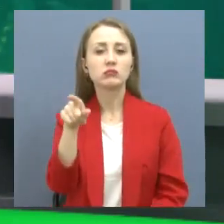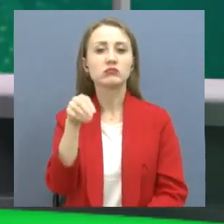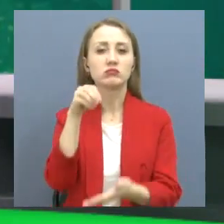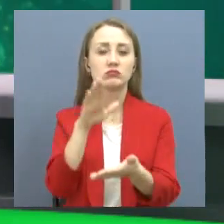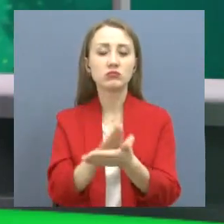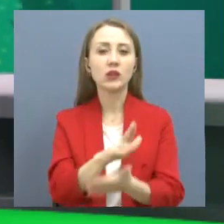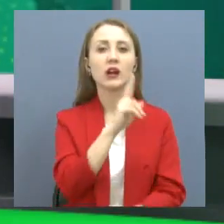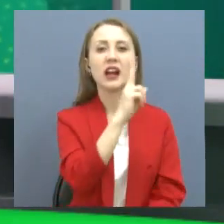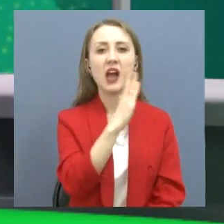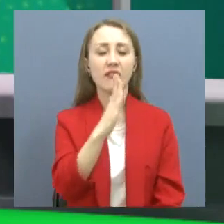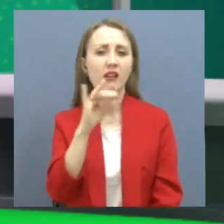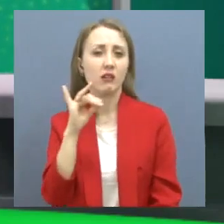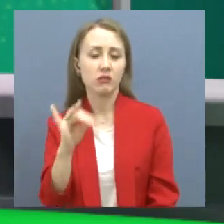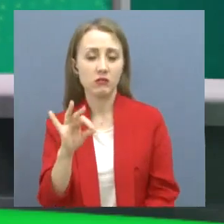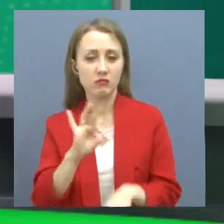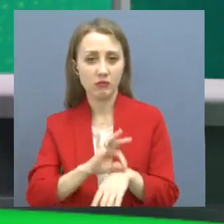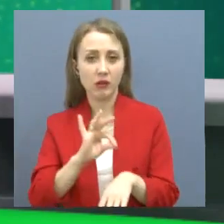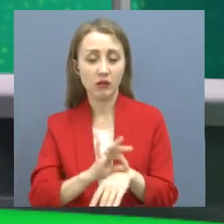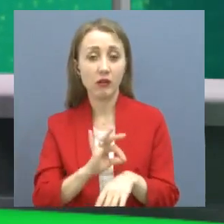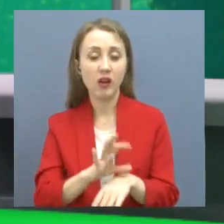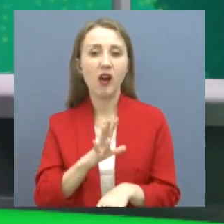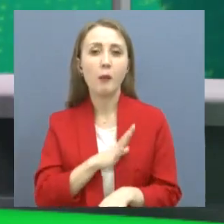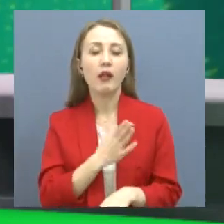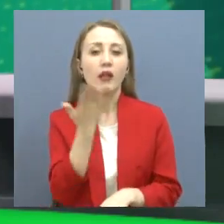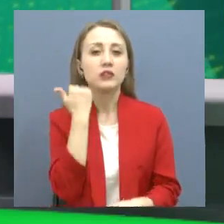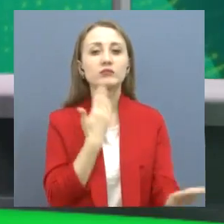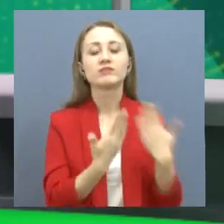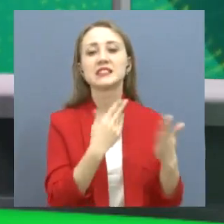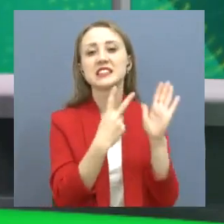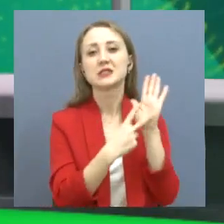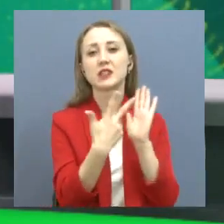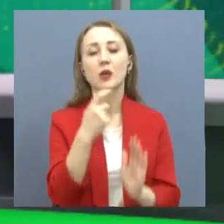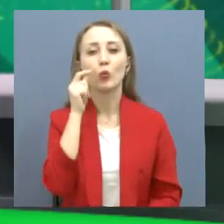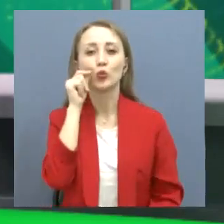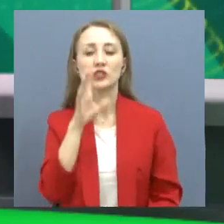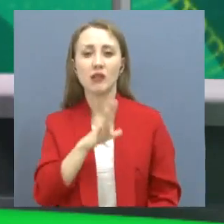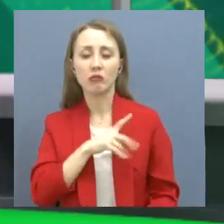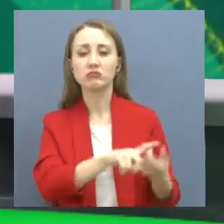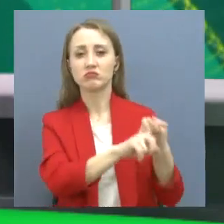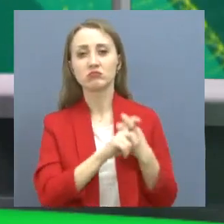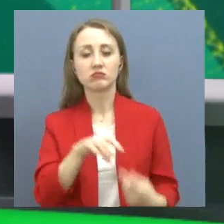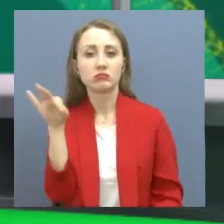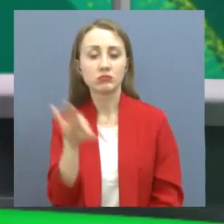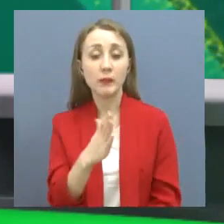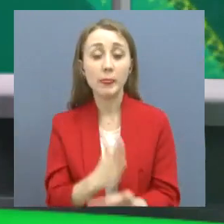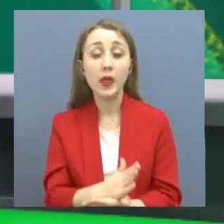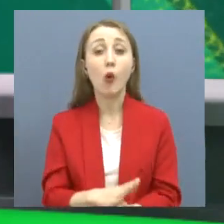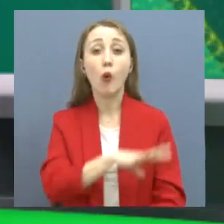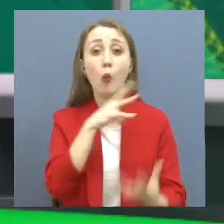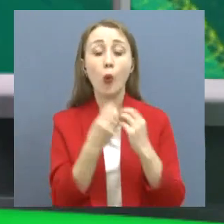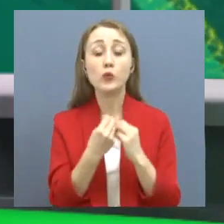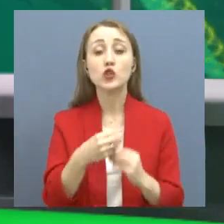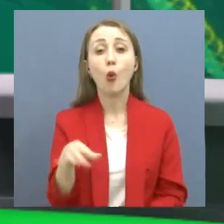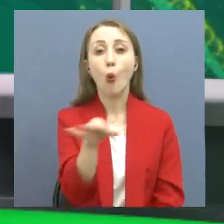Отметим, умершая одна из контактируемых с ранее скончавшимся 73-летним мужчиной. В общей сложности в области зарегистрировано